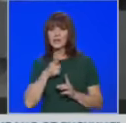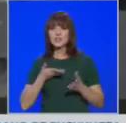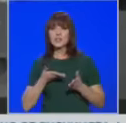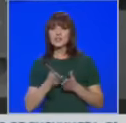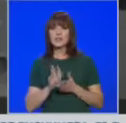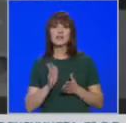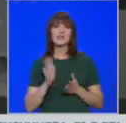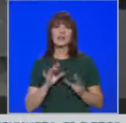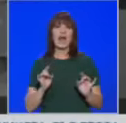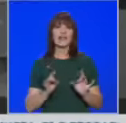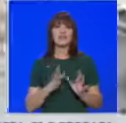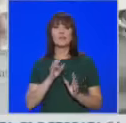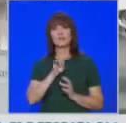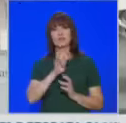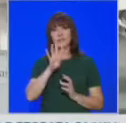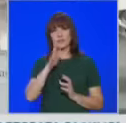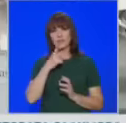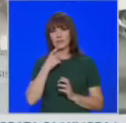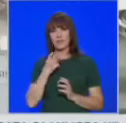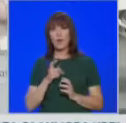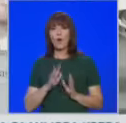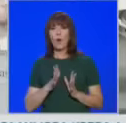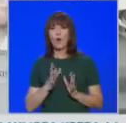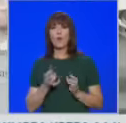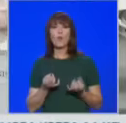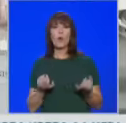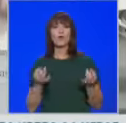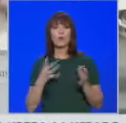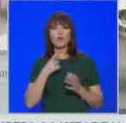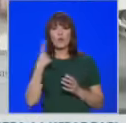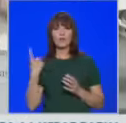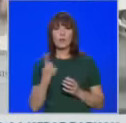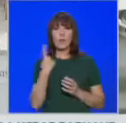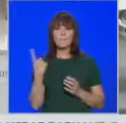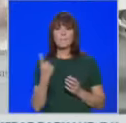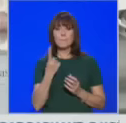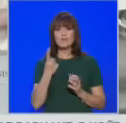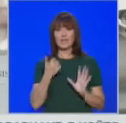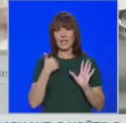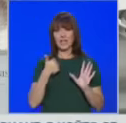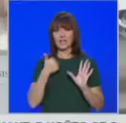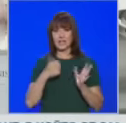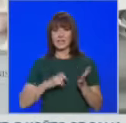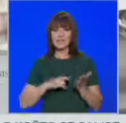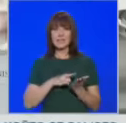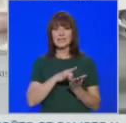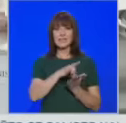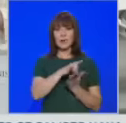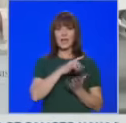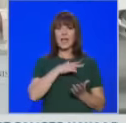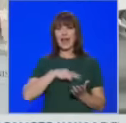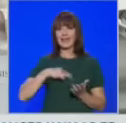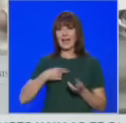на 2024 година. Около нова година първата група самолети, около 6, да бъдат изпратени от Дания в